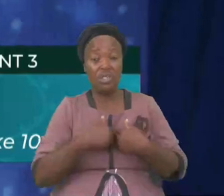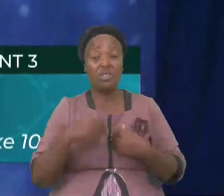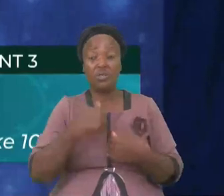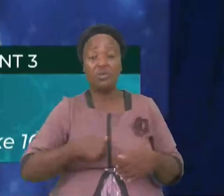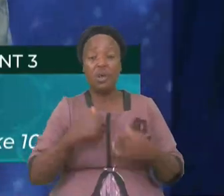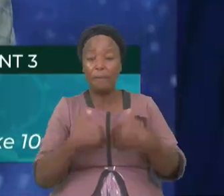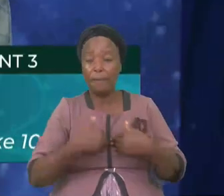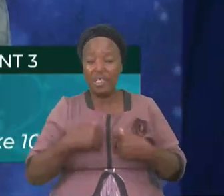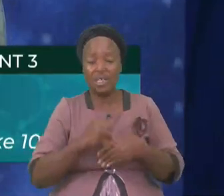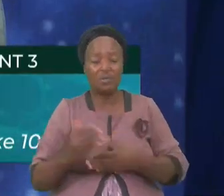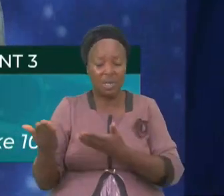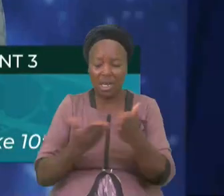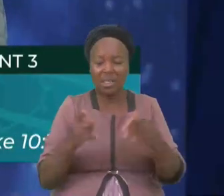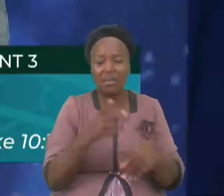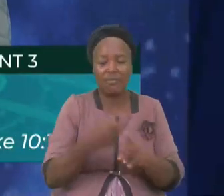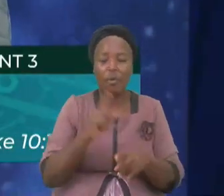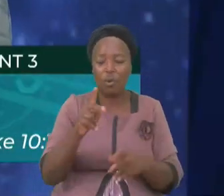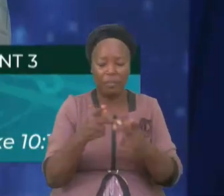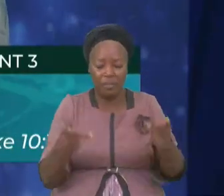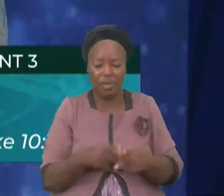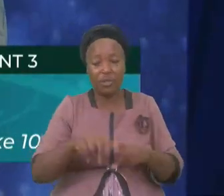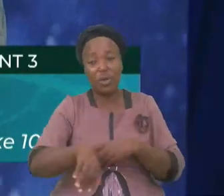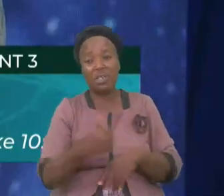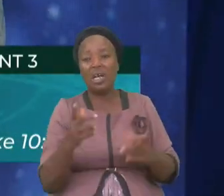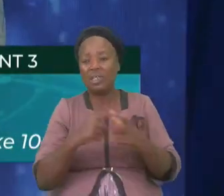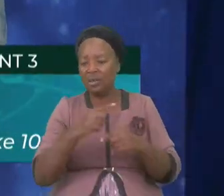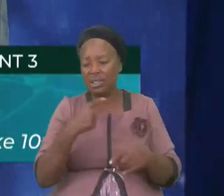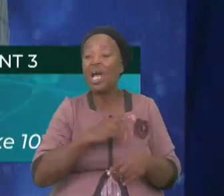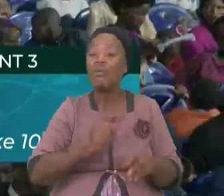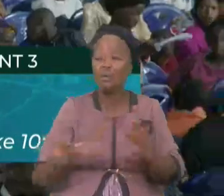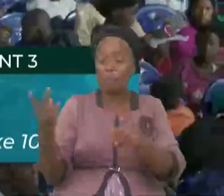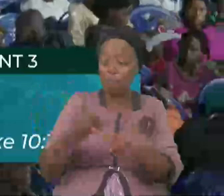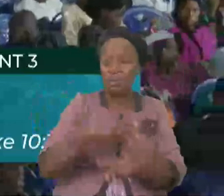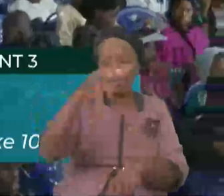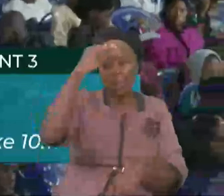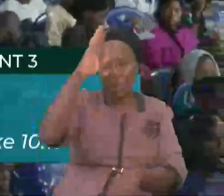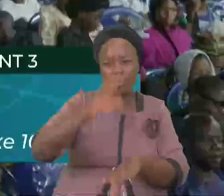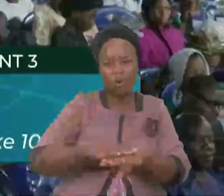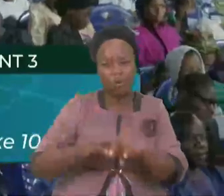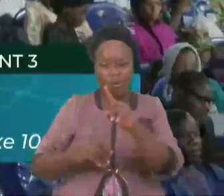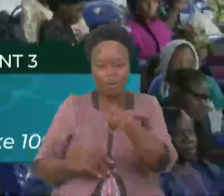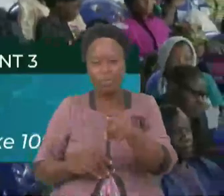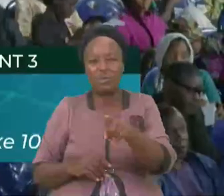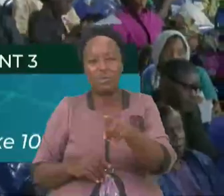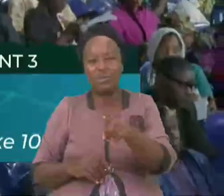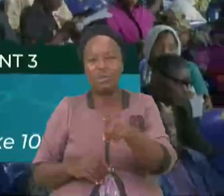devaient les aider à se déplacer, à faire ce qu'ils devaient faire. Dieu dit, je multiplierai les hommes sur vous.